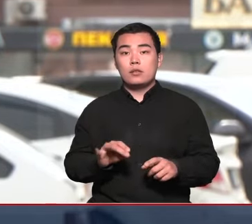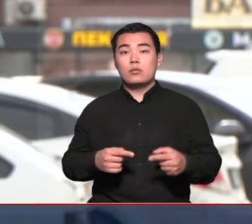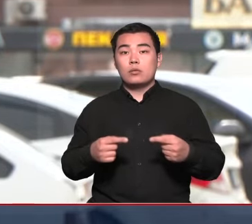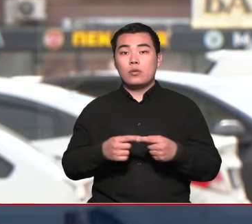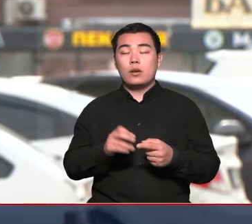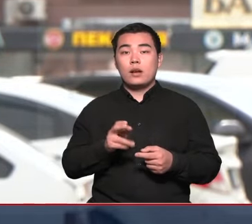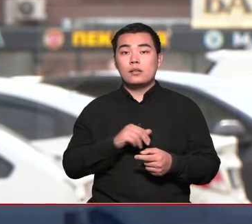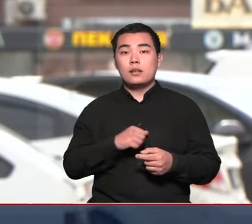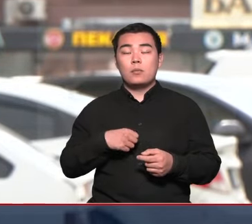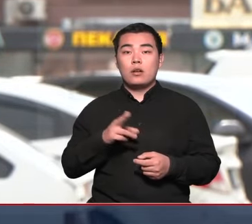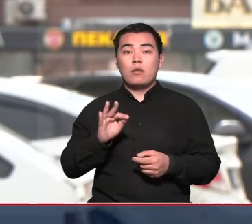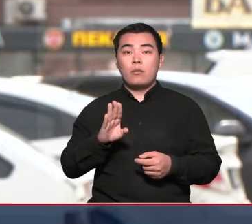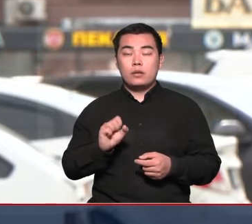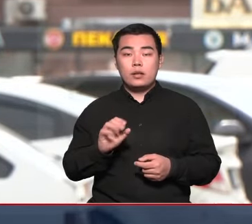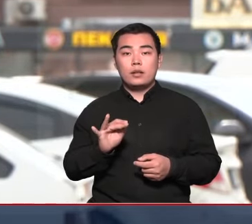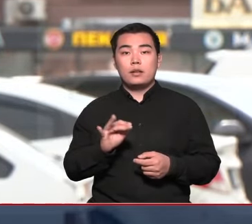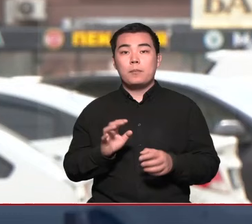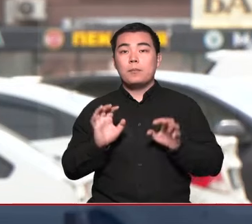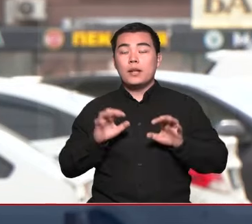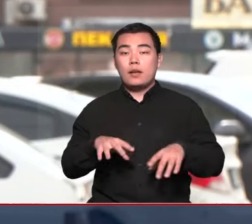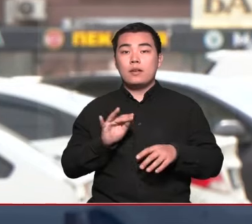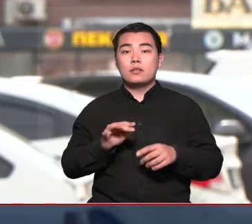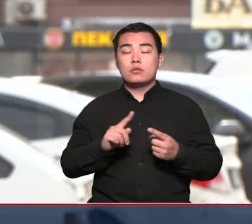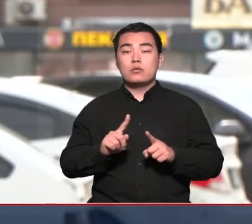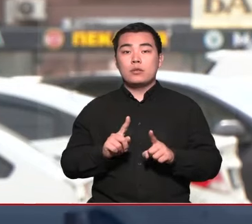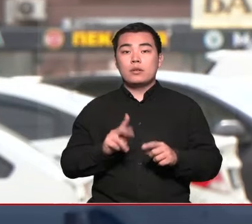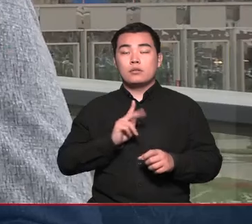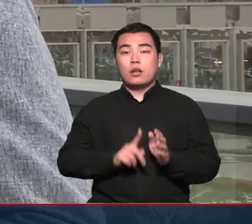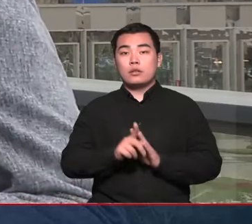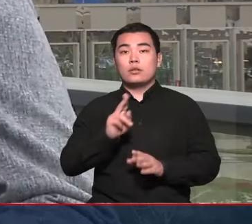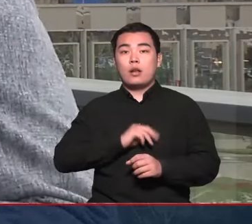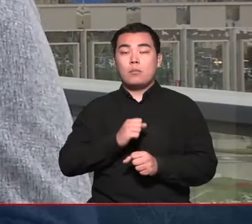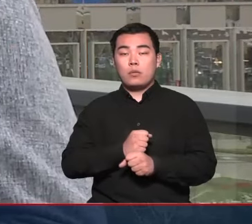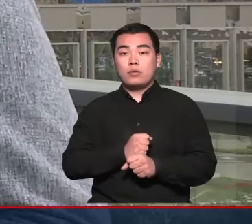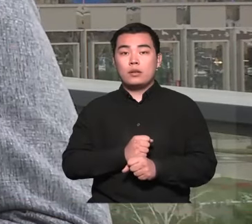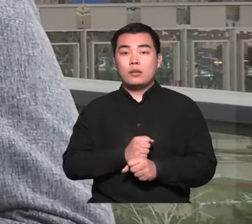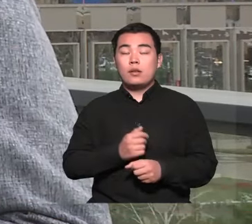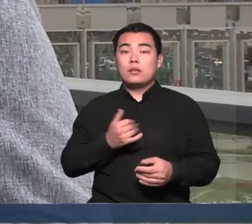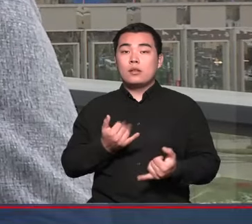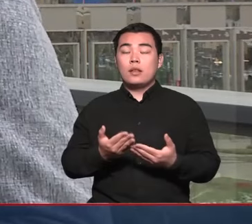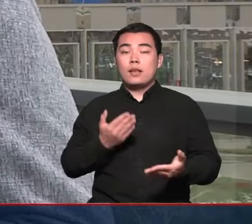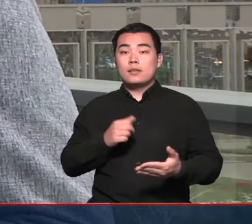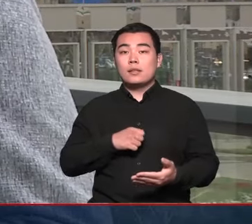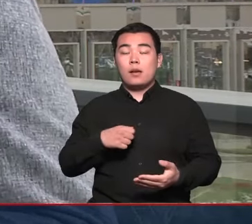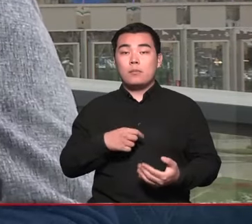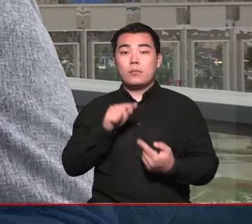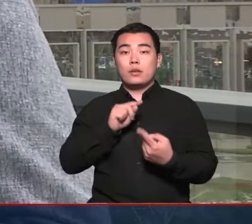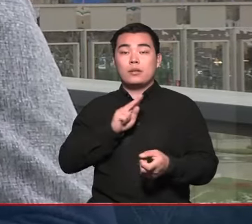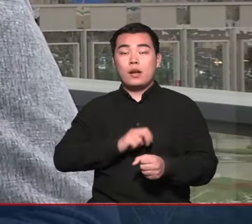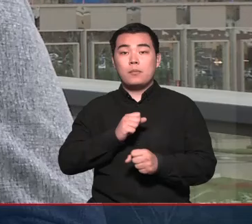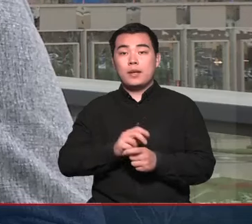определились страновые квоты, представительства. Ну и, соответственно, она начала работать. Для этого противостояния нужно позаботиться